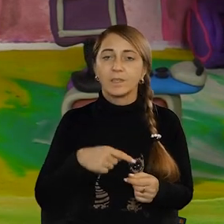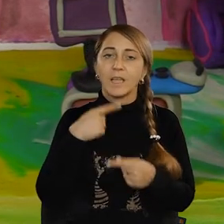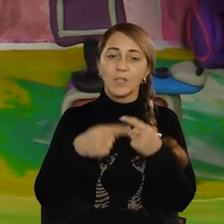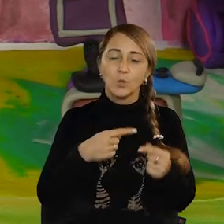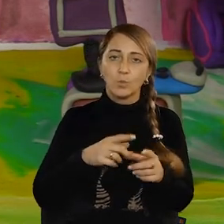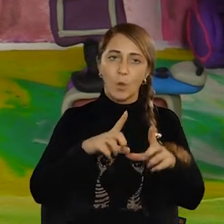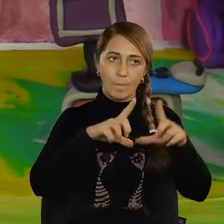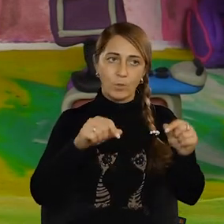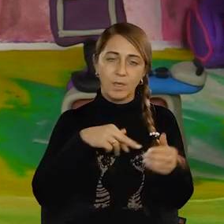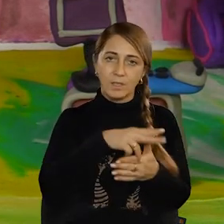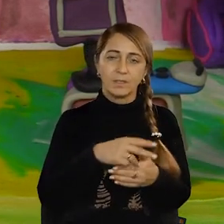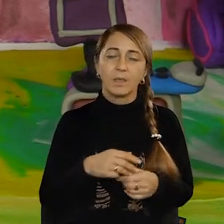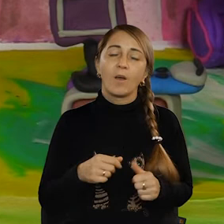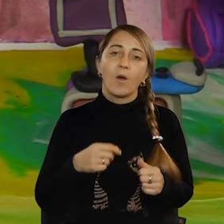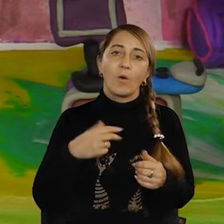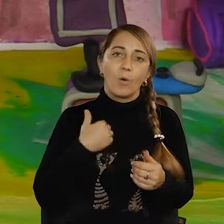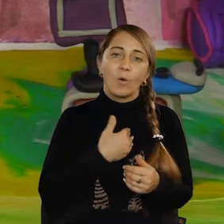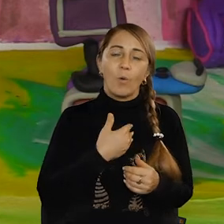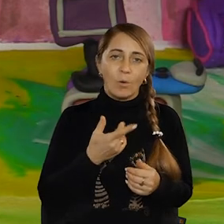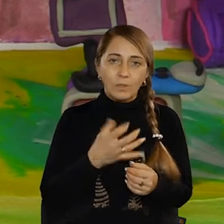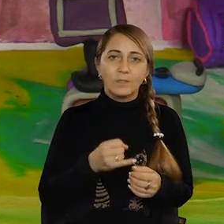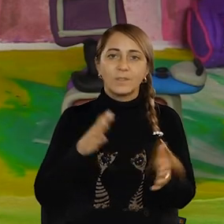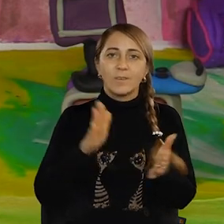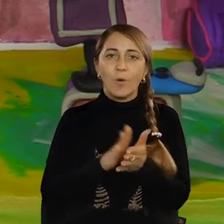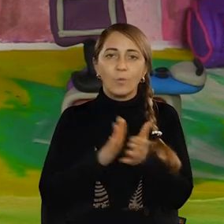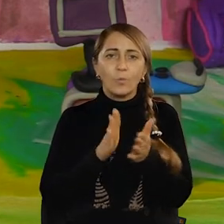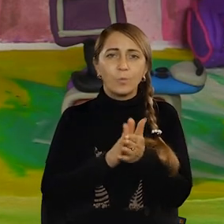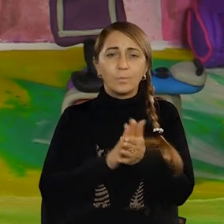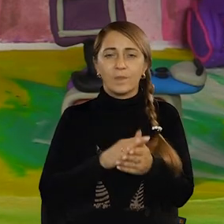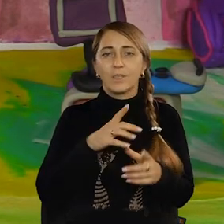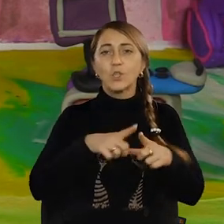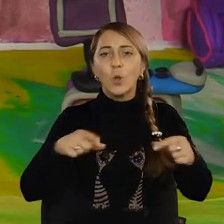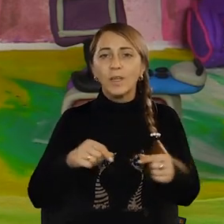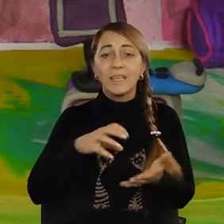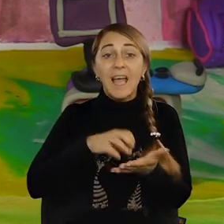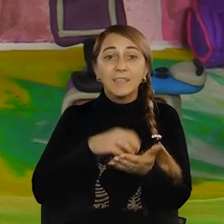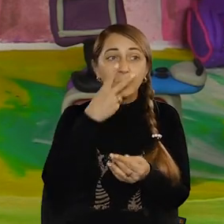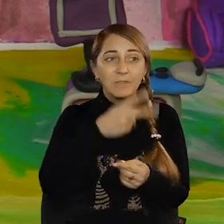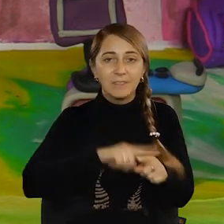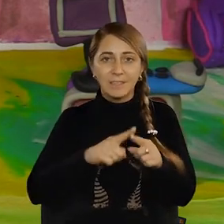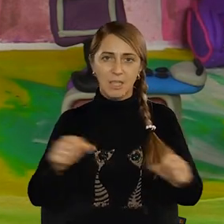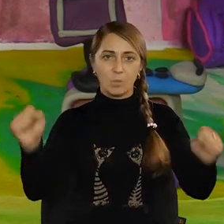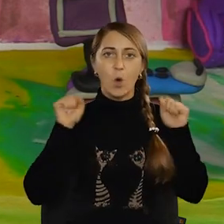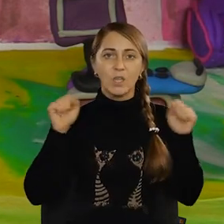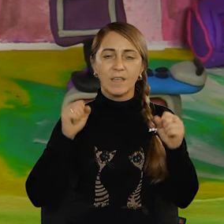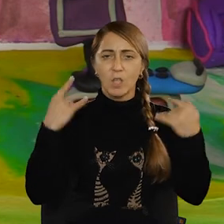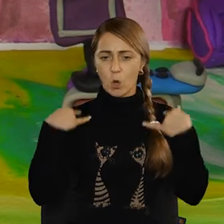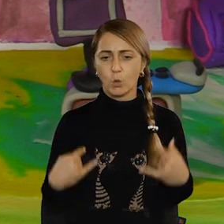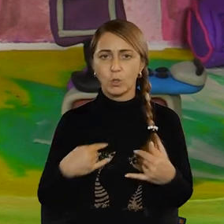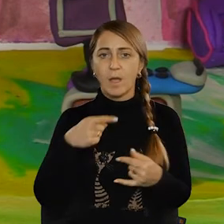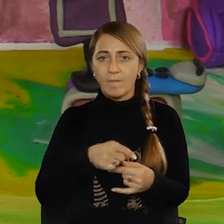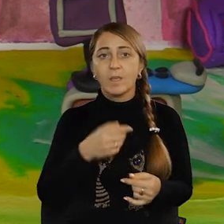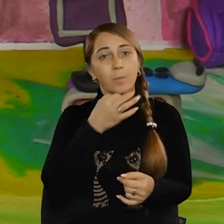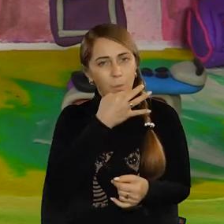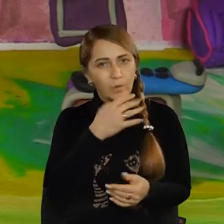наступного бутика. Нарешті! Сплеснула в долоні шоколадка. Кексику, подивися на цей спортивний костюм. Він тобі